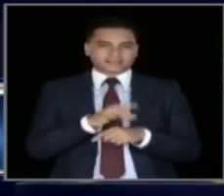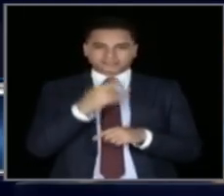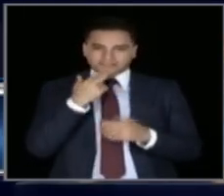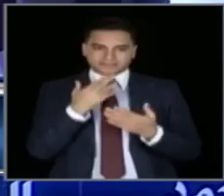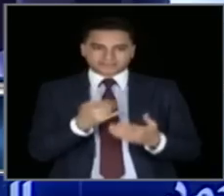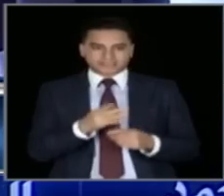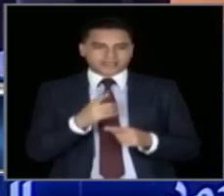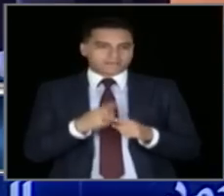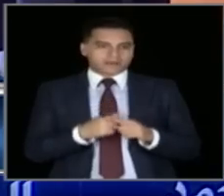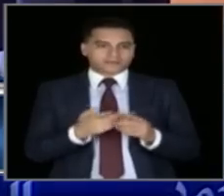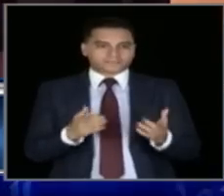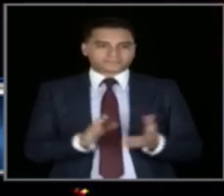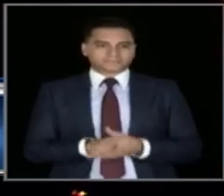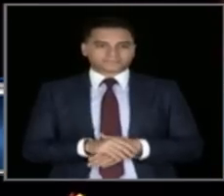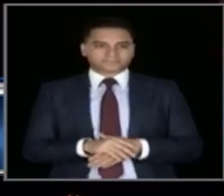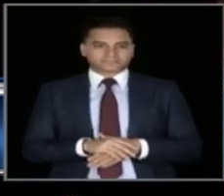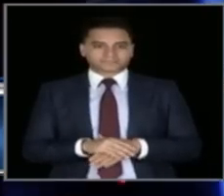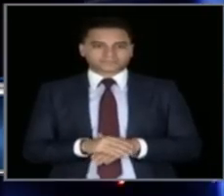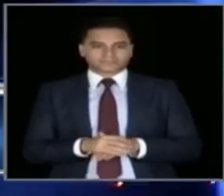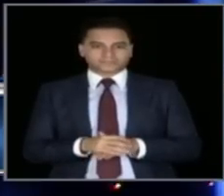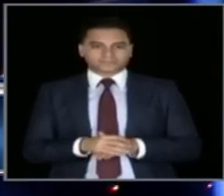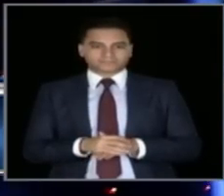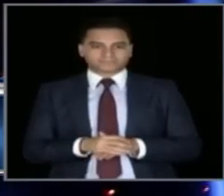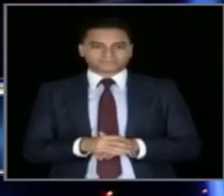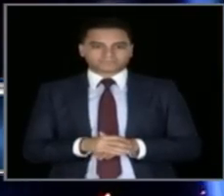الشديد اجابه خاطئه.